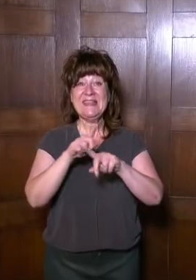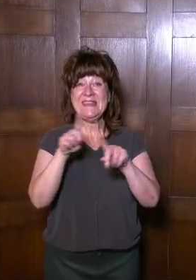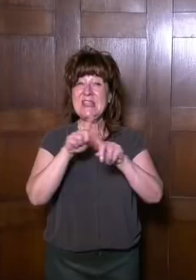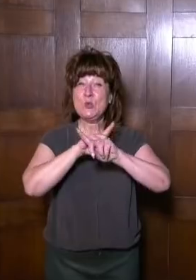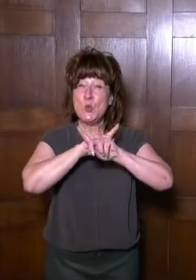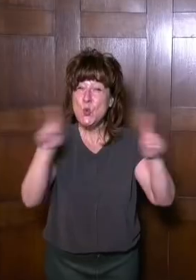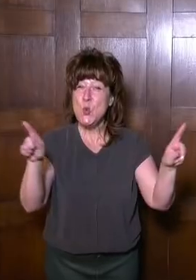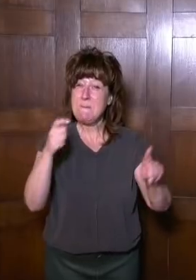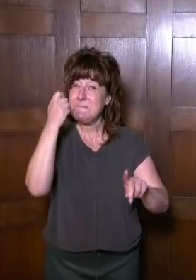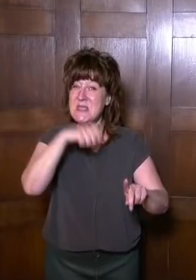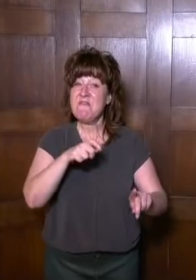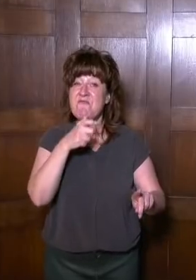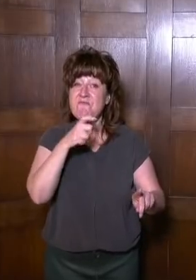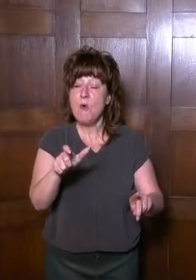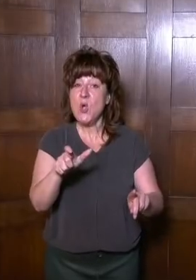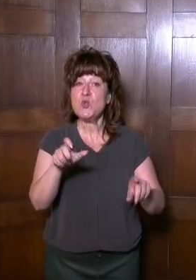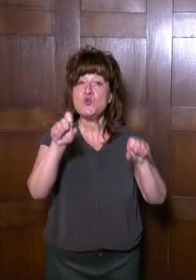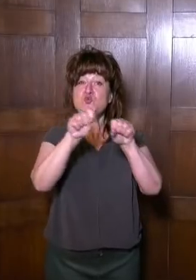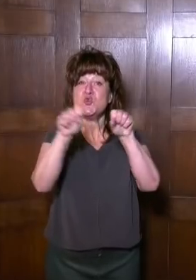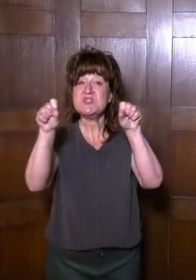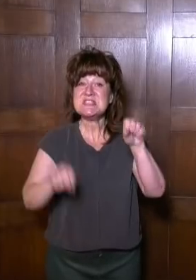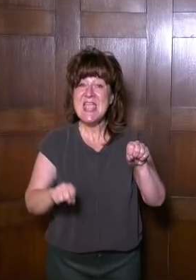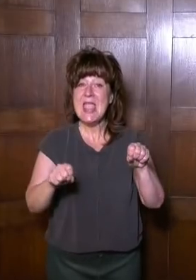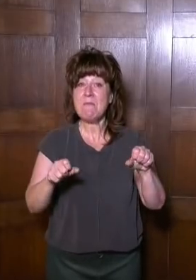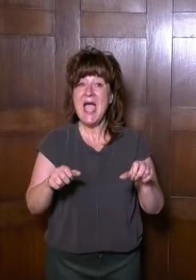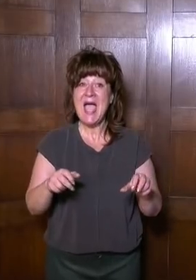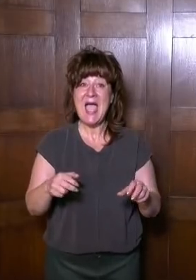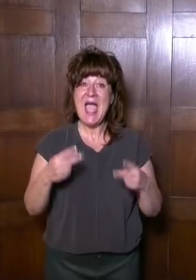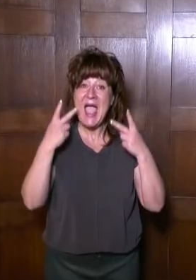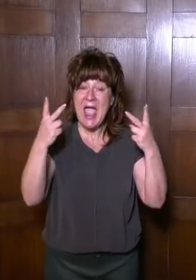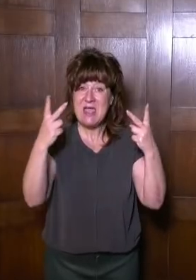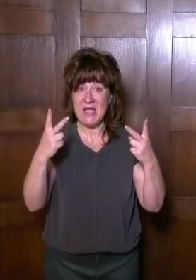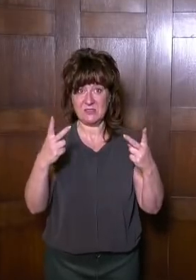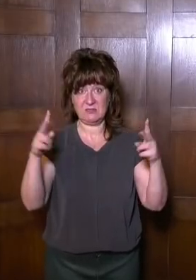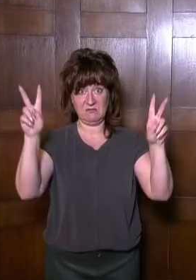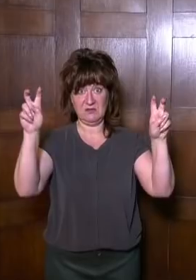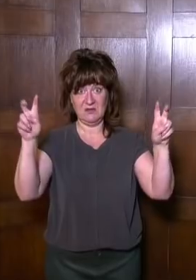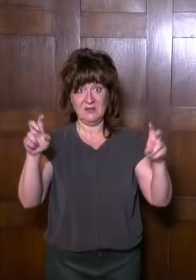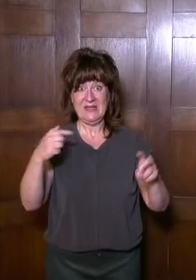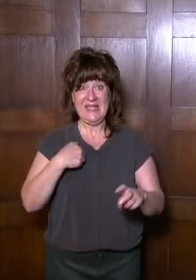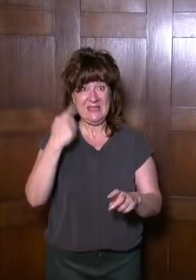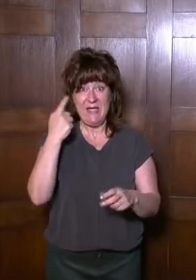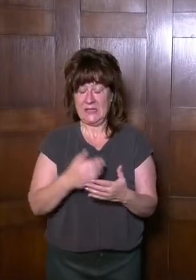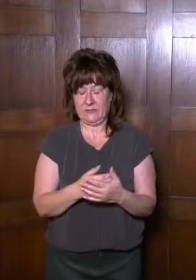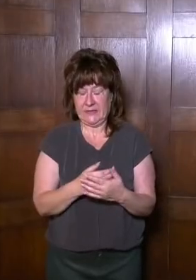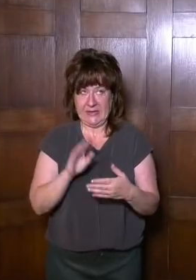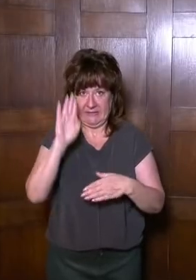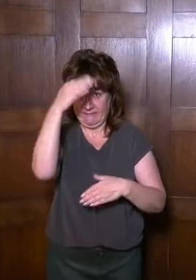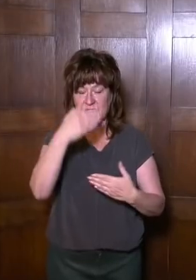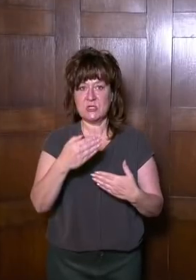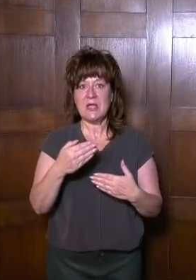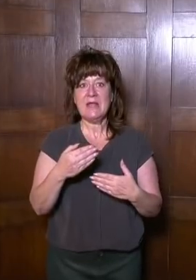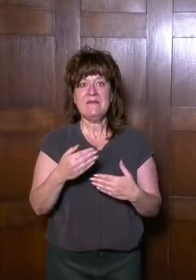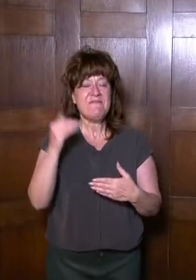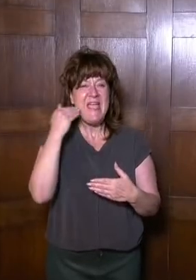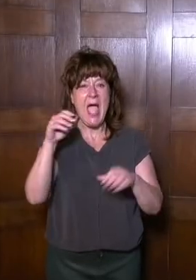systemrelevant, da haben Sie alle komplett recht, das war übrigens auch für uns der Moment, es muss sich etwas ändern. Absurd, wer systemrelevant ist und